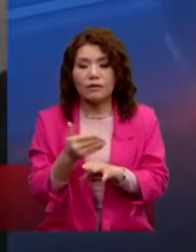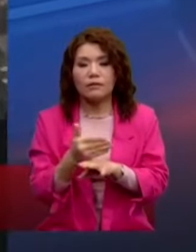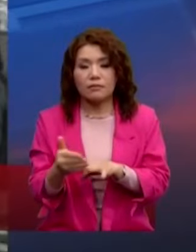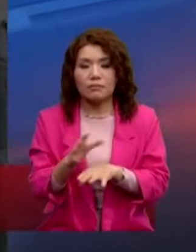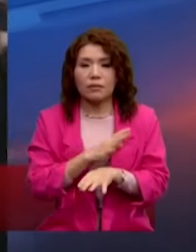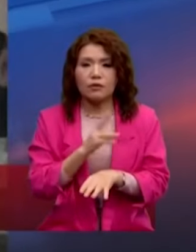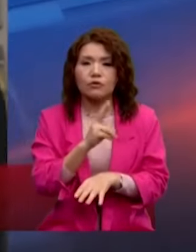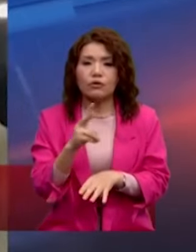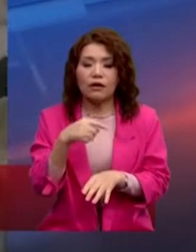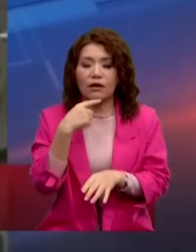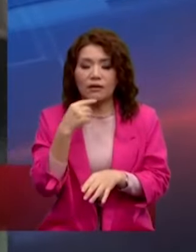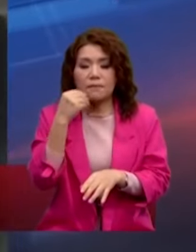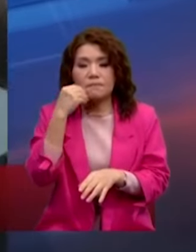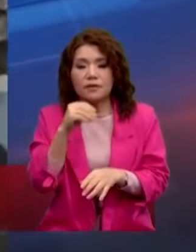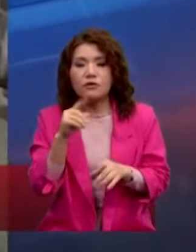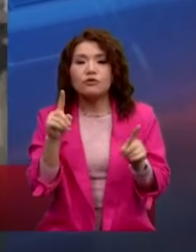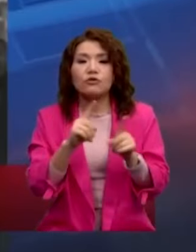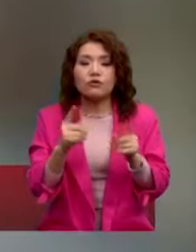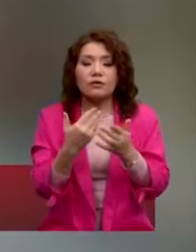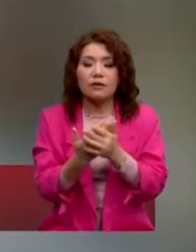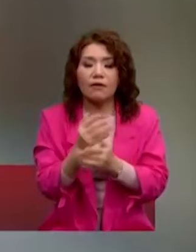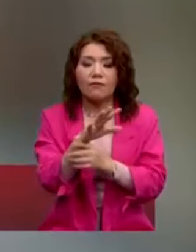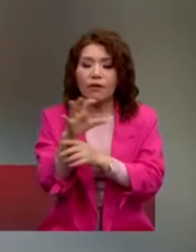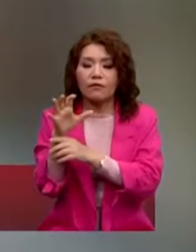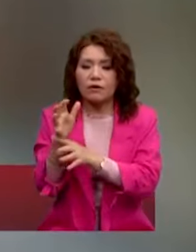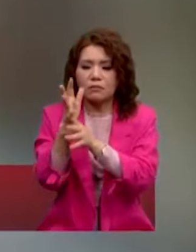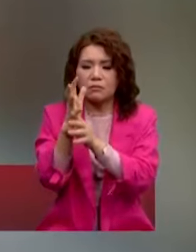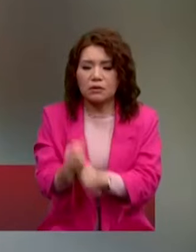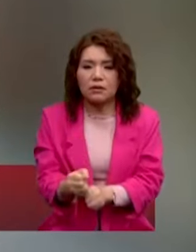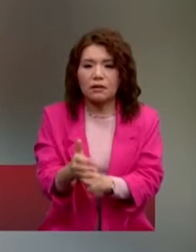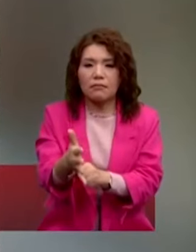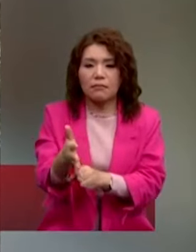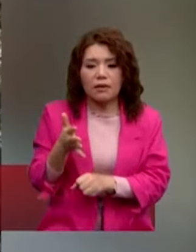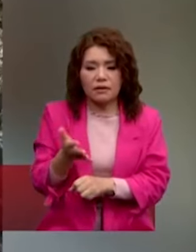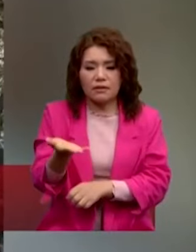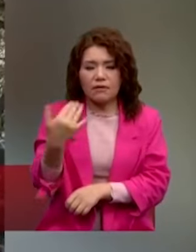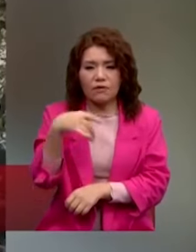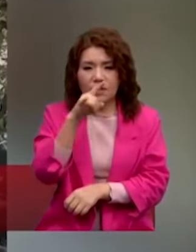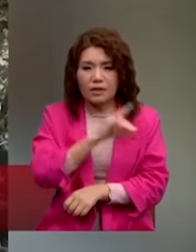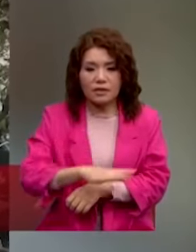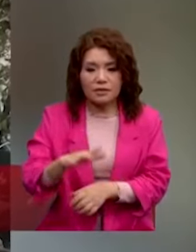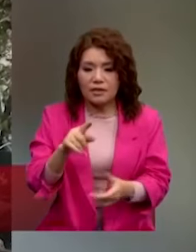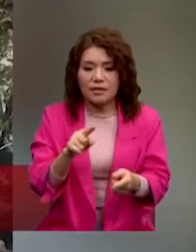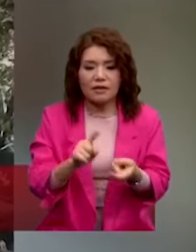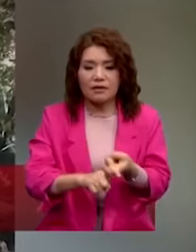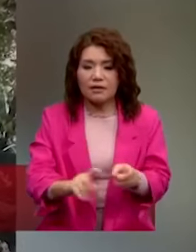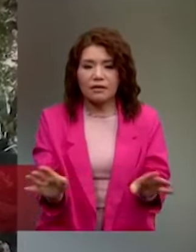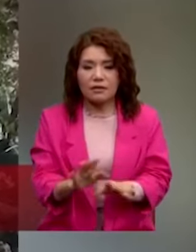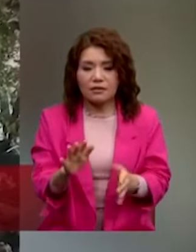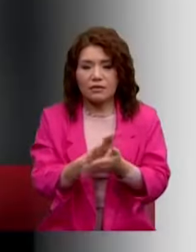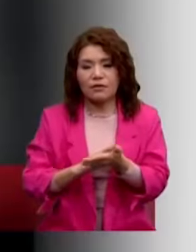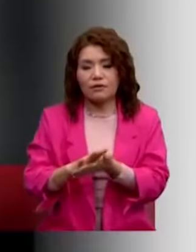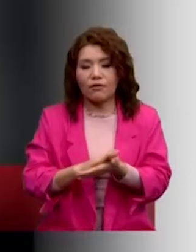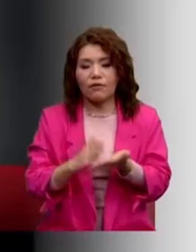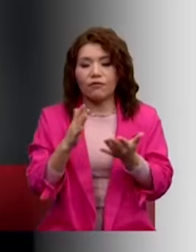ночью. Кто-то даже для эффекта достоверности рассылал фото обвалившихся пятиэтажек, которые к Казахстану отношения не имеют